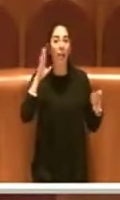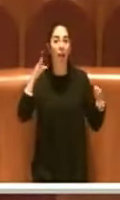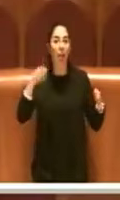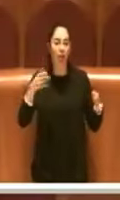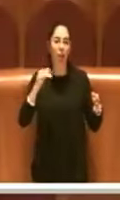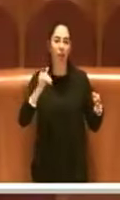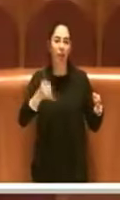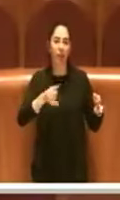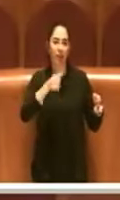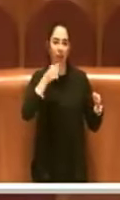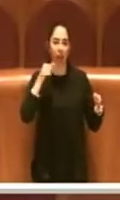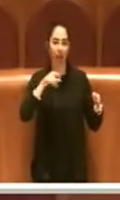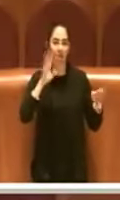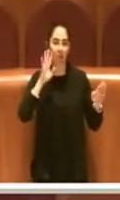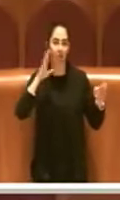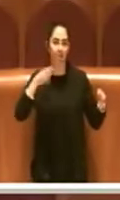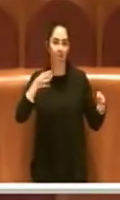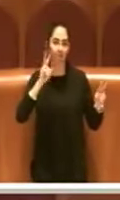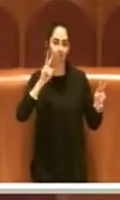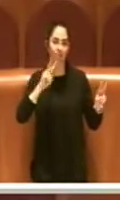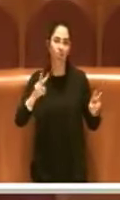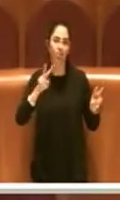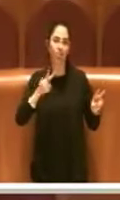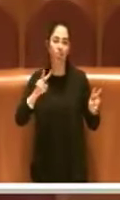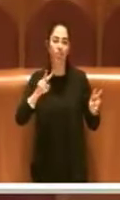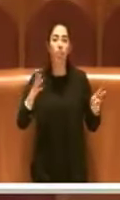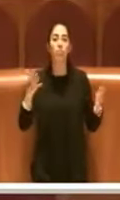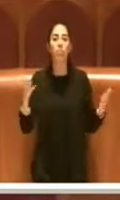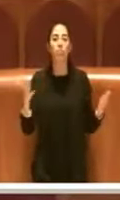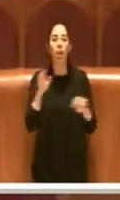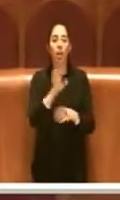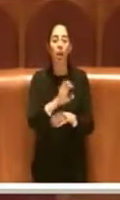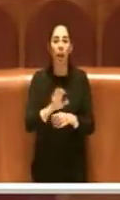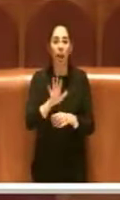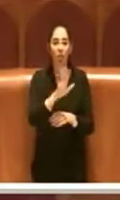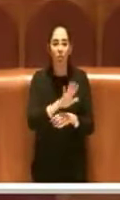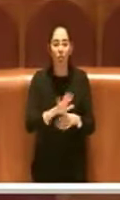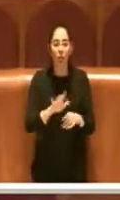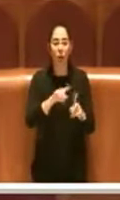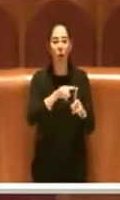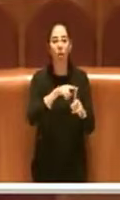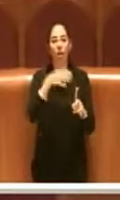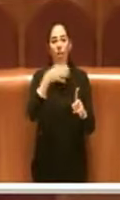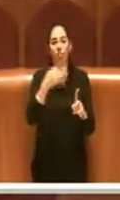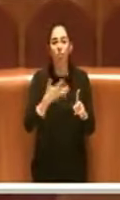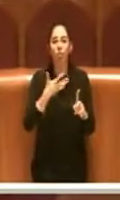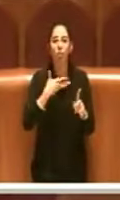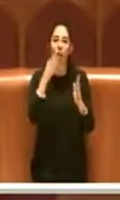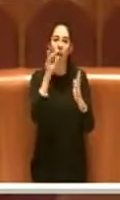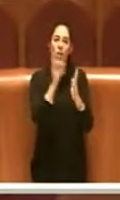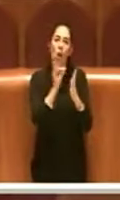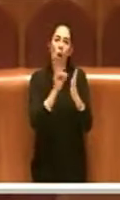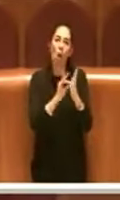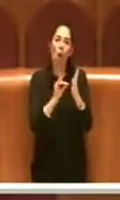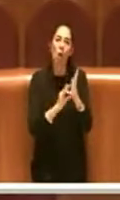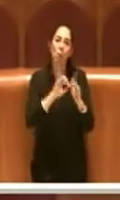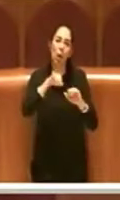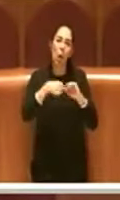alta. Allo stesso tempo la Regione ha prescritto una serie di norme comportamentali di